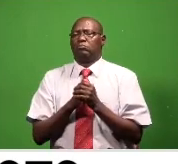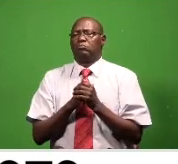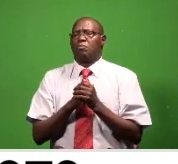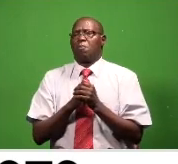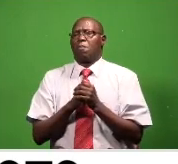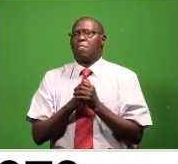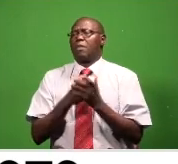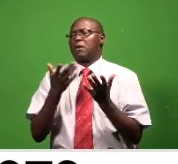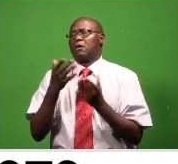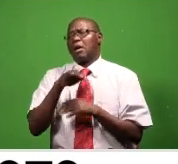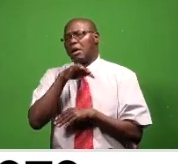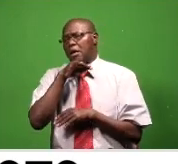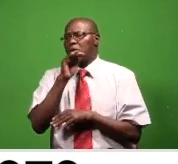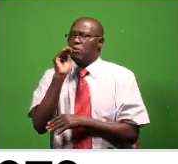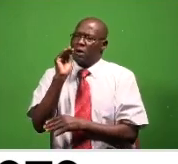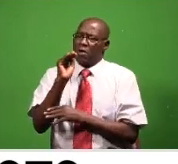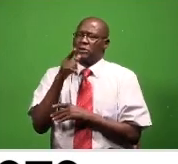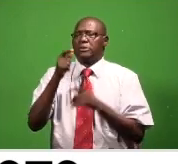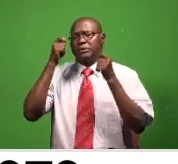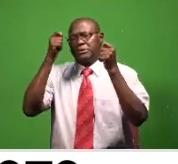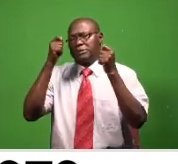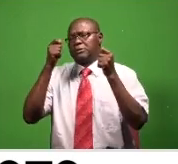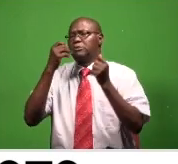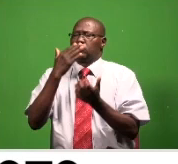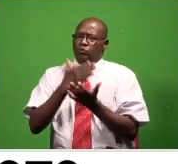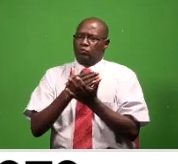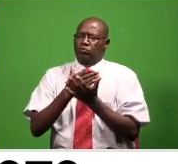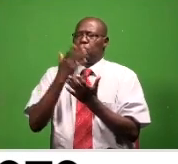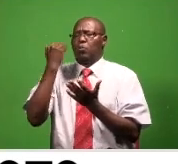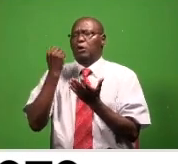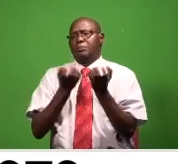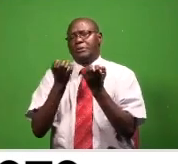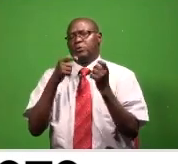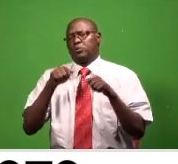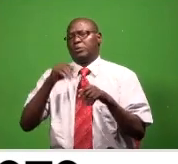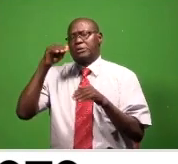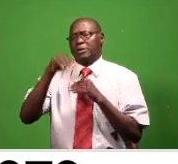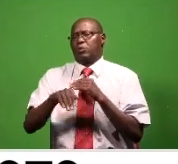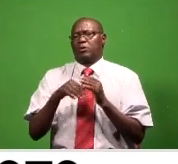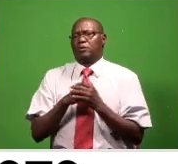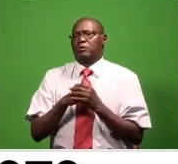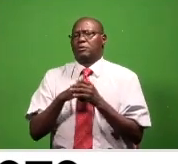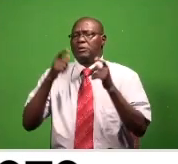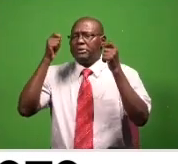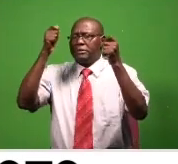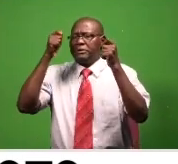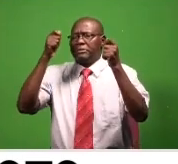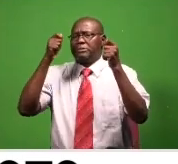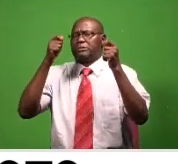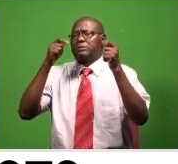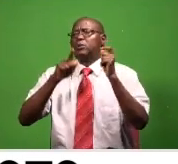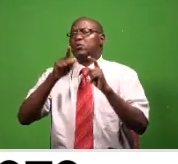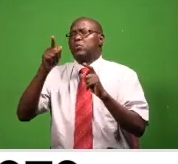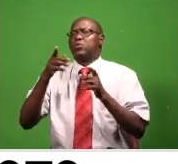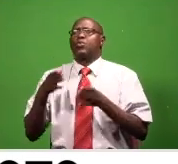hii maandamano uishe, juu hata ukiangalia kazi ya leo, kazi imekuwa chini sana. Hii maandamano ya kuenda kwa barabara kuchoma, na ndio unaona watu